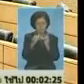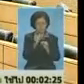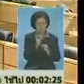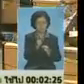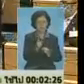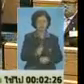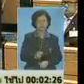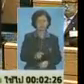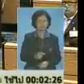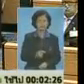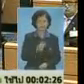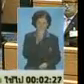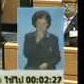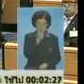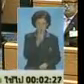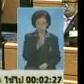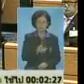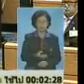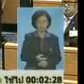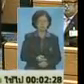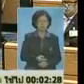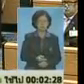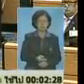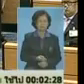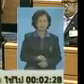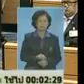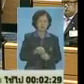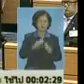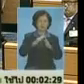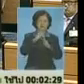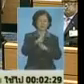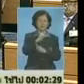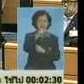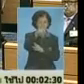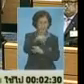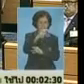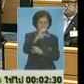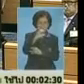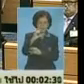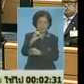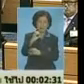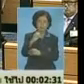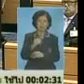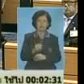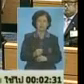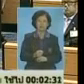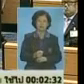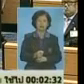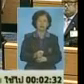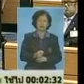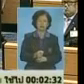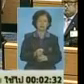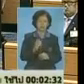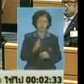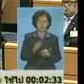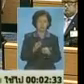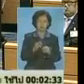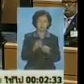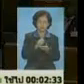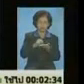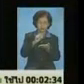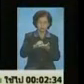งนะครับเผื่อท่านจะไม่มีข้อมูลปรากฏว่าบริษัท PCC Development and Construction จำกัดนะครับที่เป็นคู่สัญญาเนี่